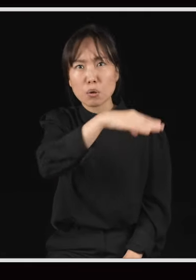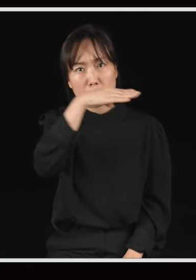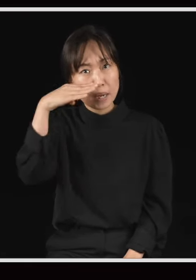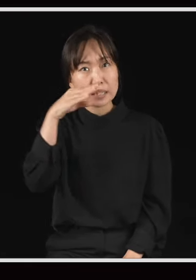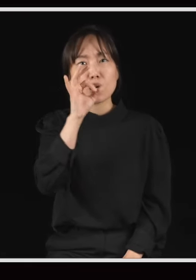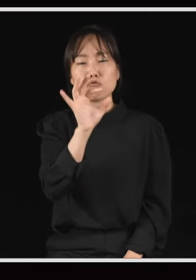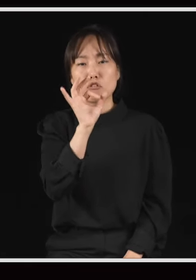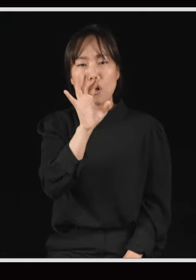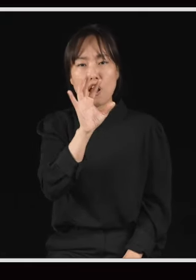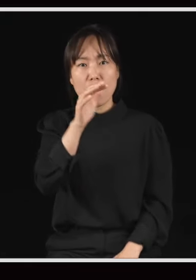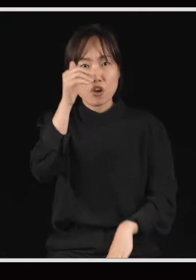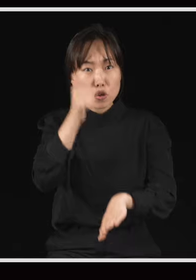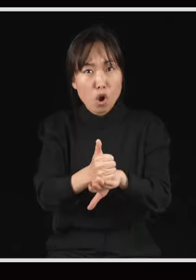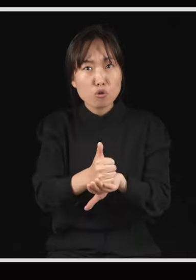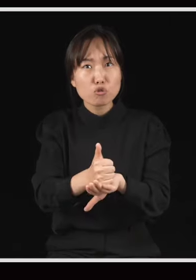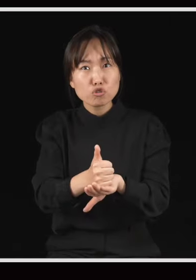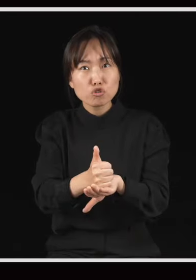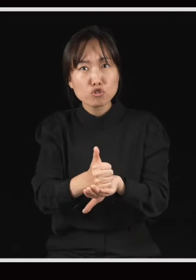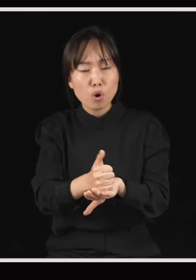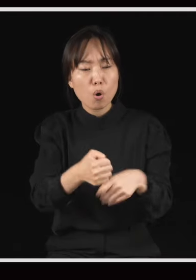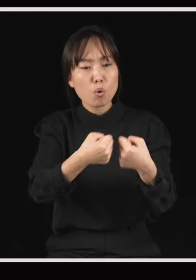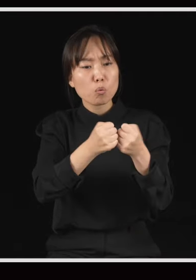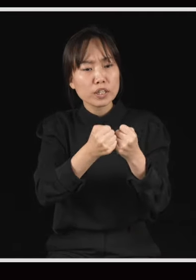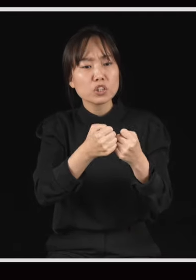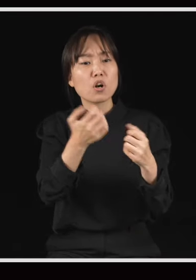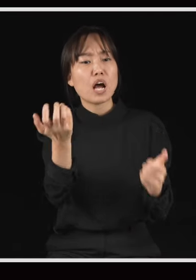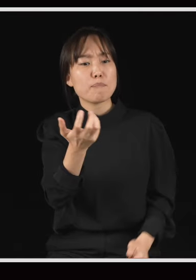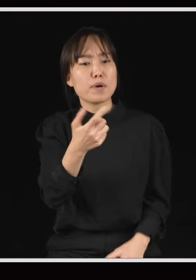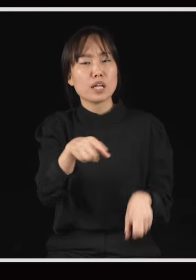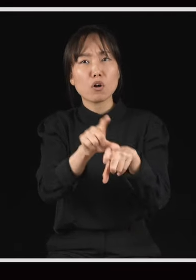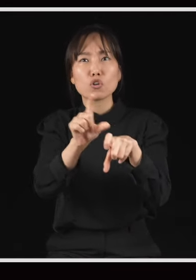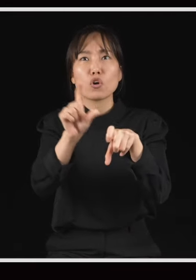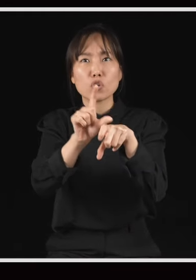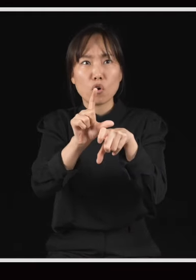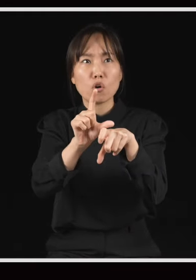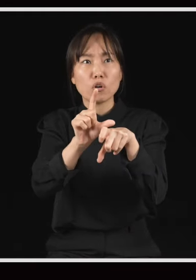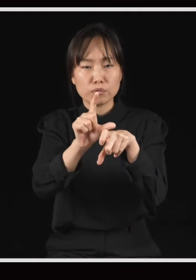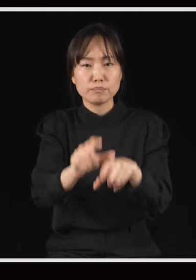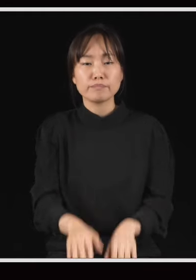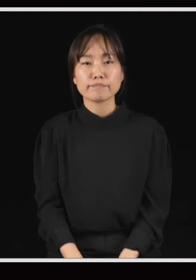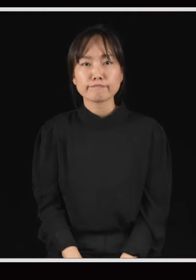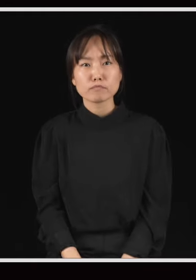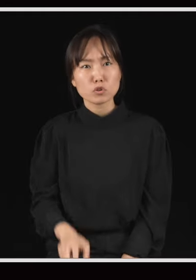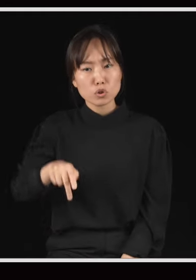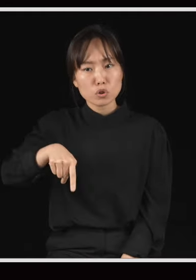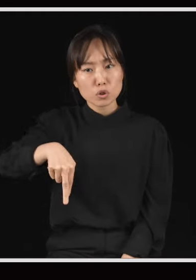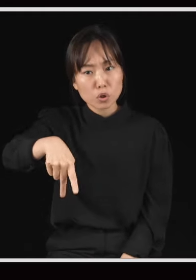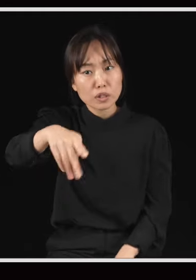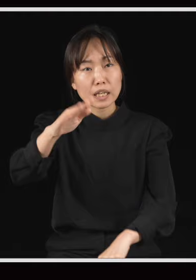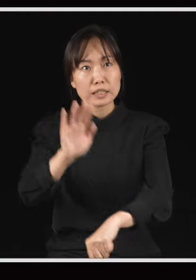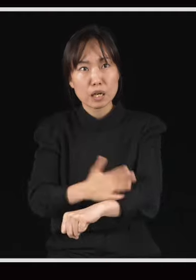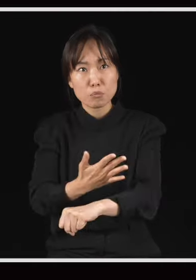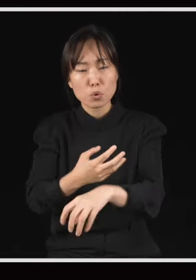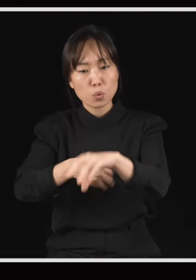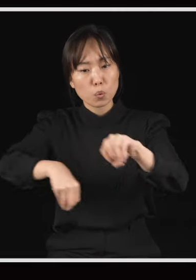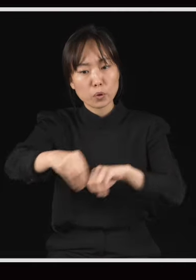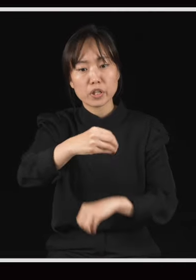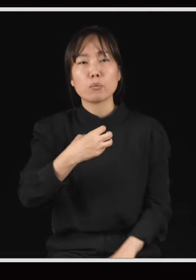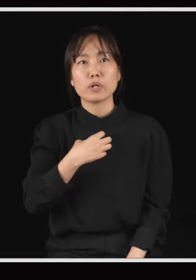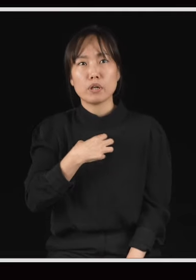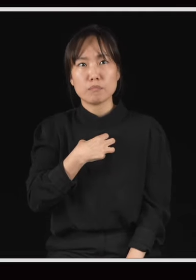상태로 걷습니다. 그러면 그 상태에서 지금 현재 관절의 아픔이 더 심해질 수 있죠. 그러니까 걷기는 잘못 걸으면 독이